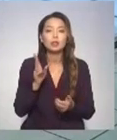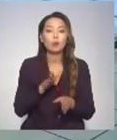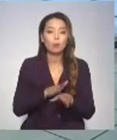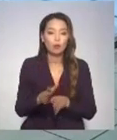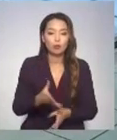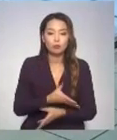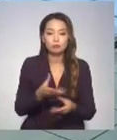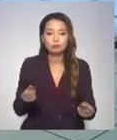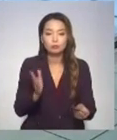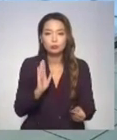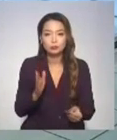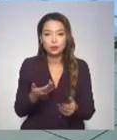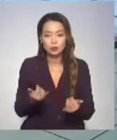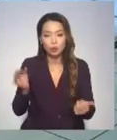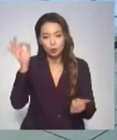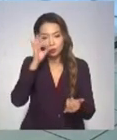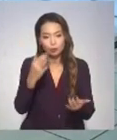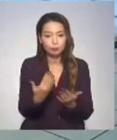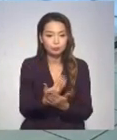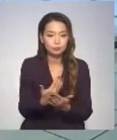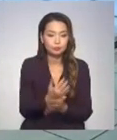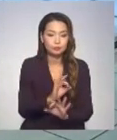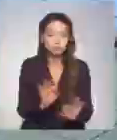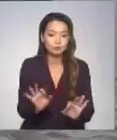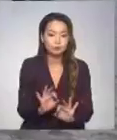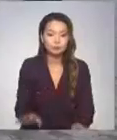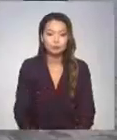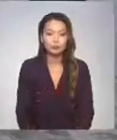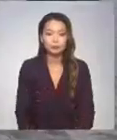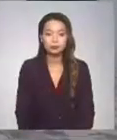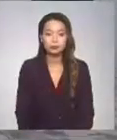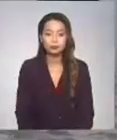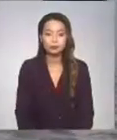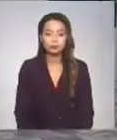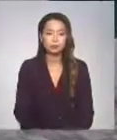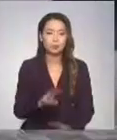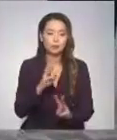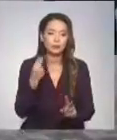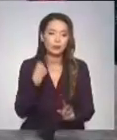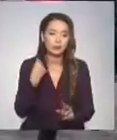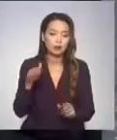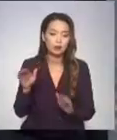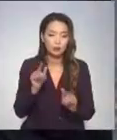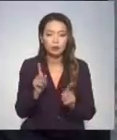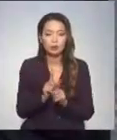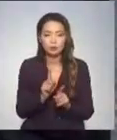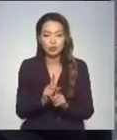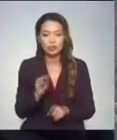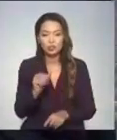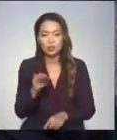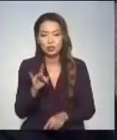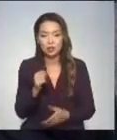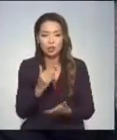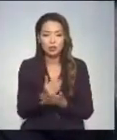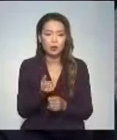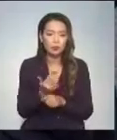кредиті толық өтеледі. Ол туралы Аружан Затабек толықтырады. Онлайн қарыз алып сан соққанның бірі жадыра. Ол бір емес